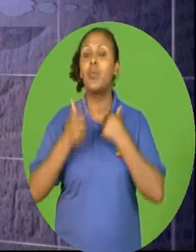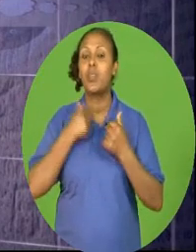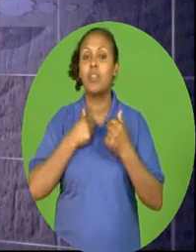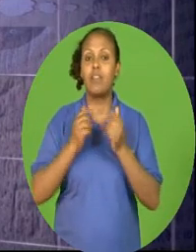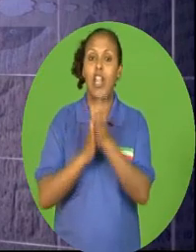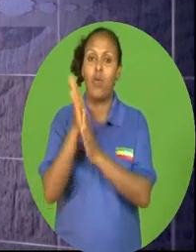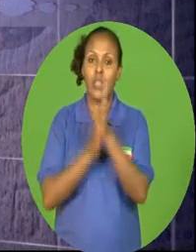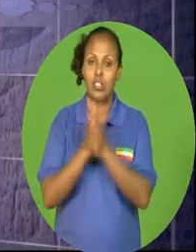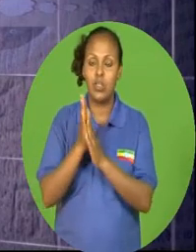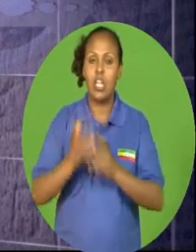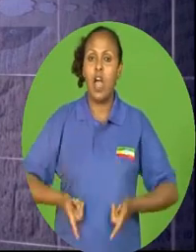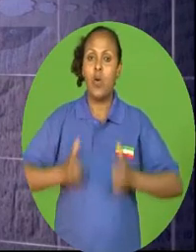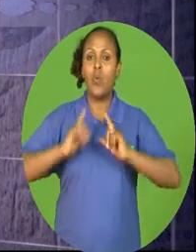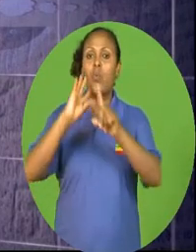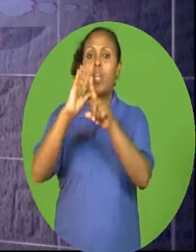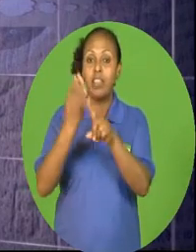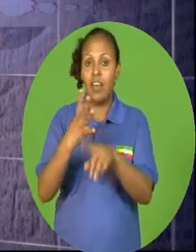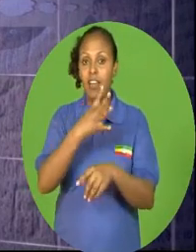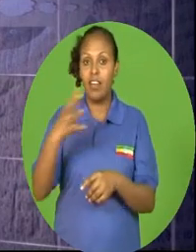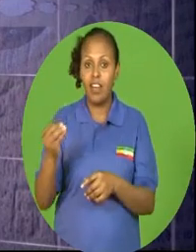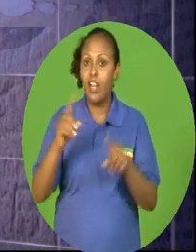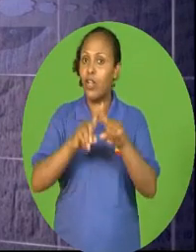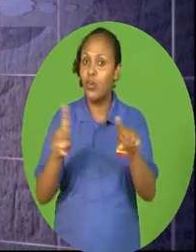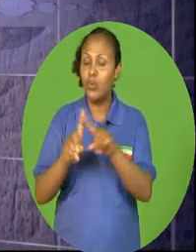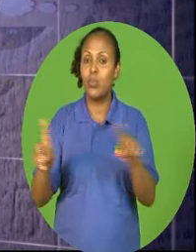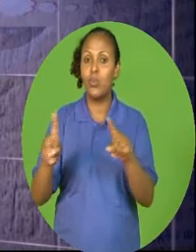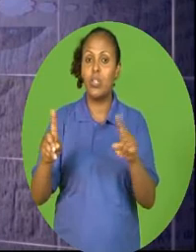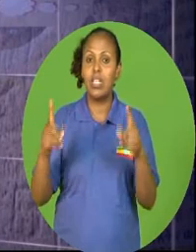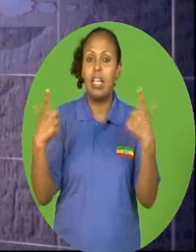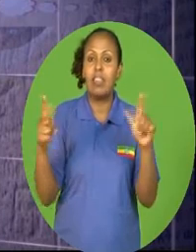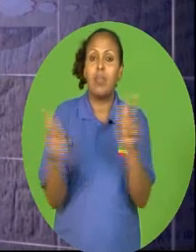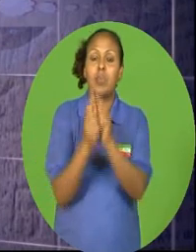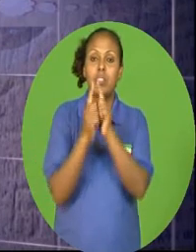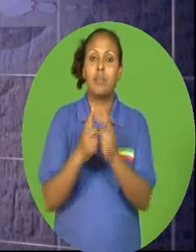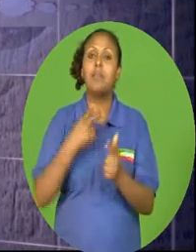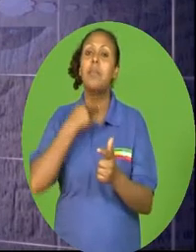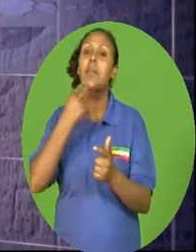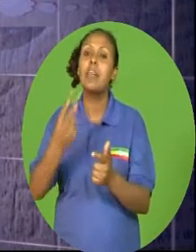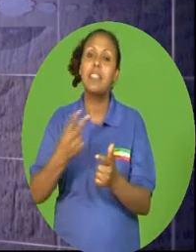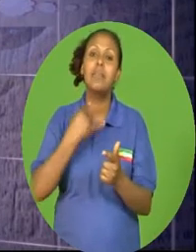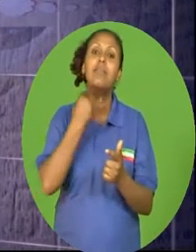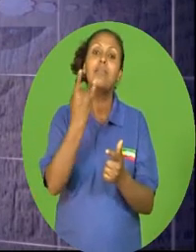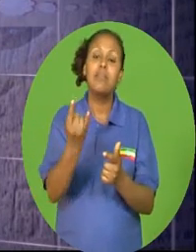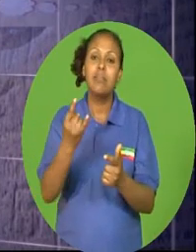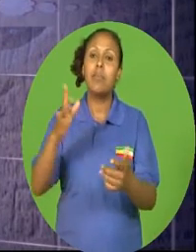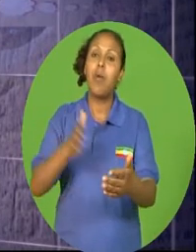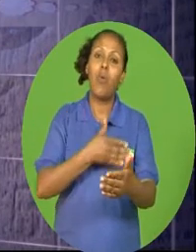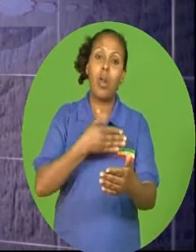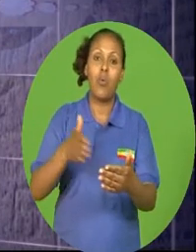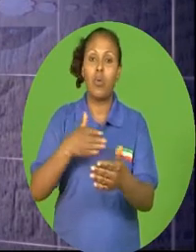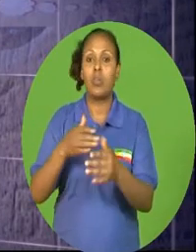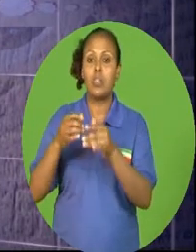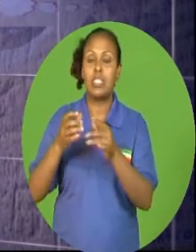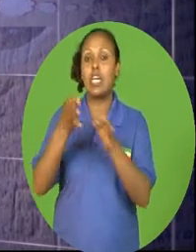ምኞት ፍላጎታቸውን የአኗኗር ሁኔታቸውንና ልዩ ልዩ ገጠመኞቻቸውን በማዜም በማንጎራጎር